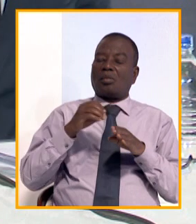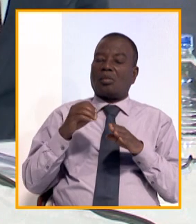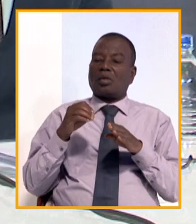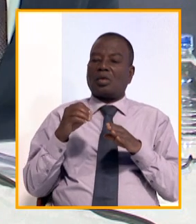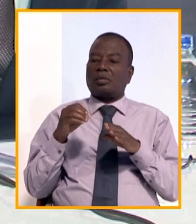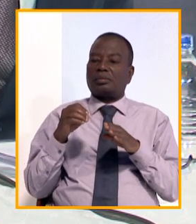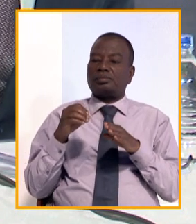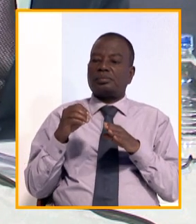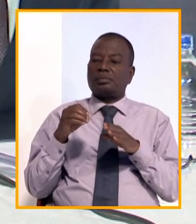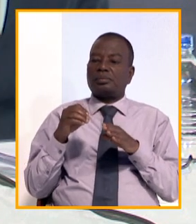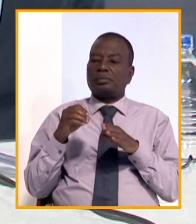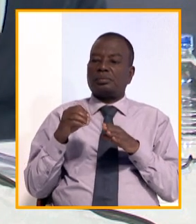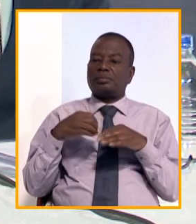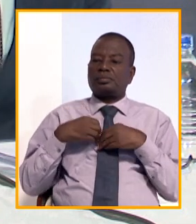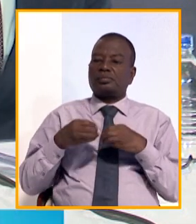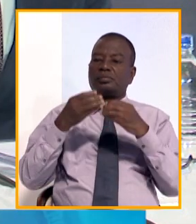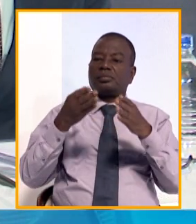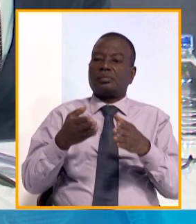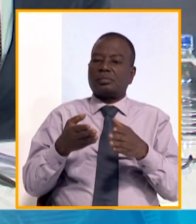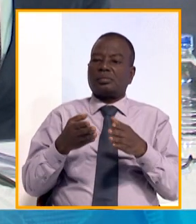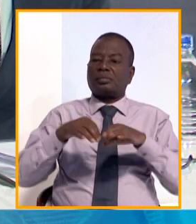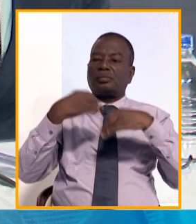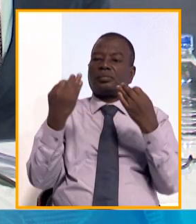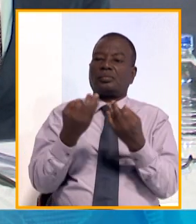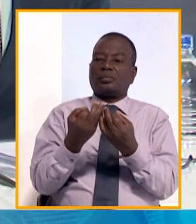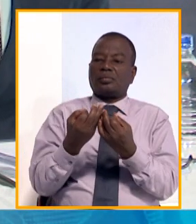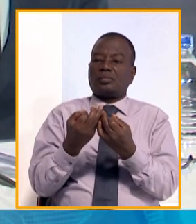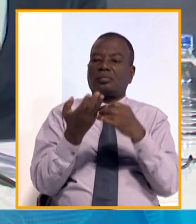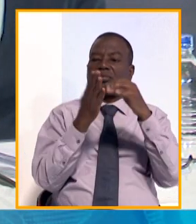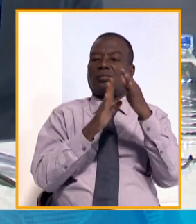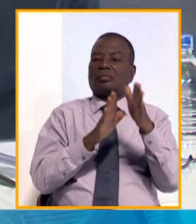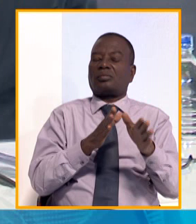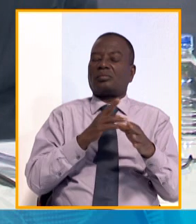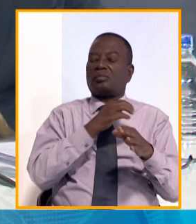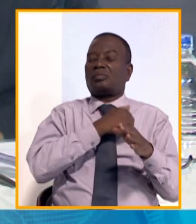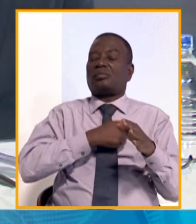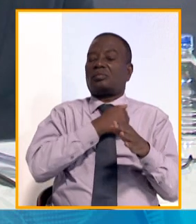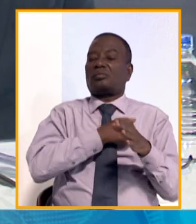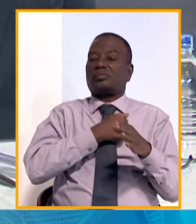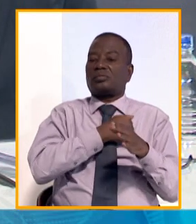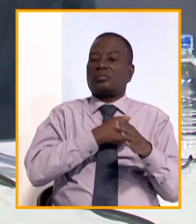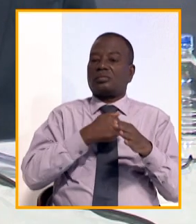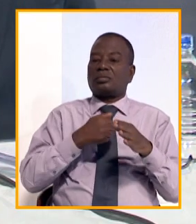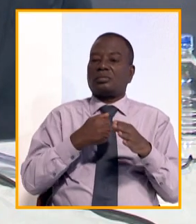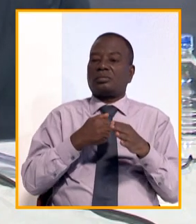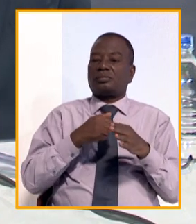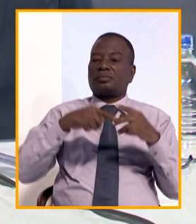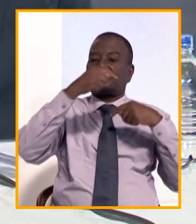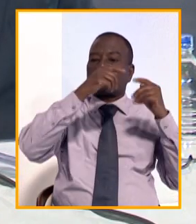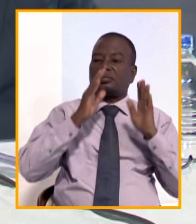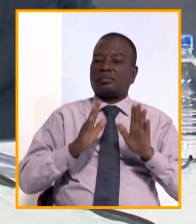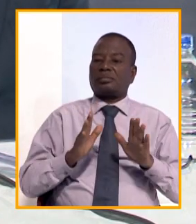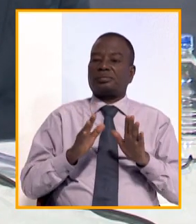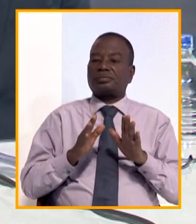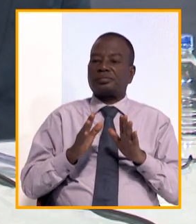7055, a été mis à la disposition d'une famille en deuil, qui donc l'a loué pour transporter la famille du